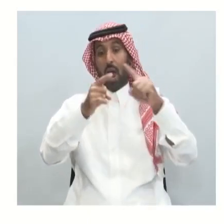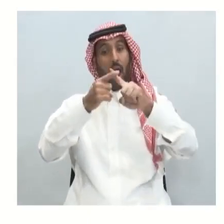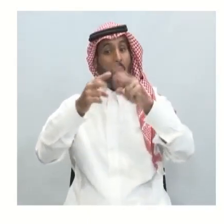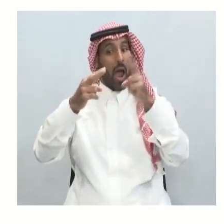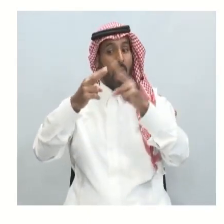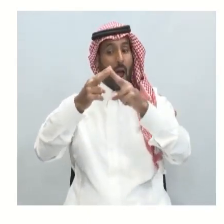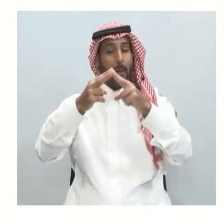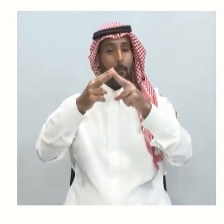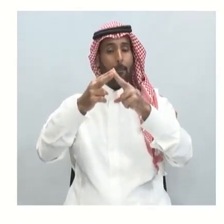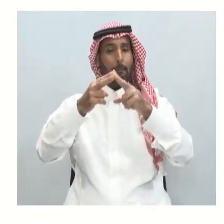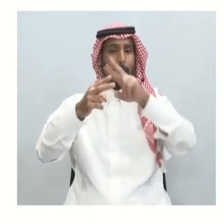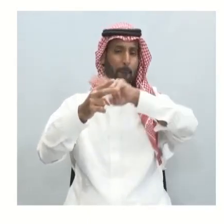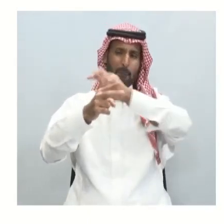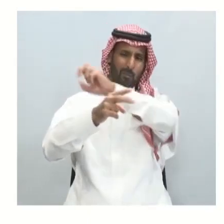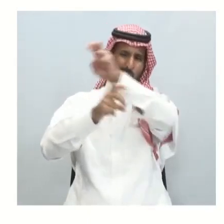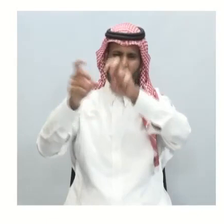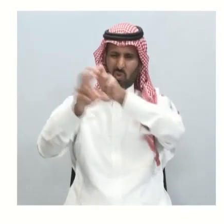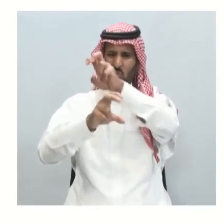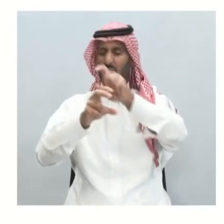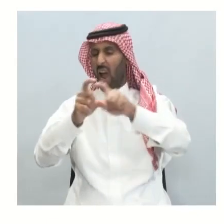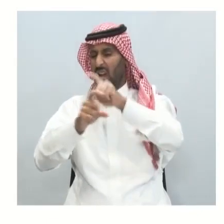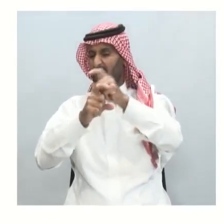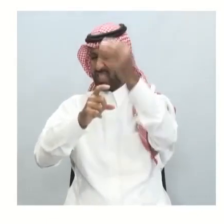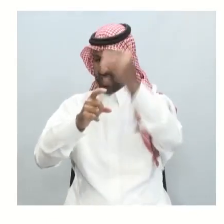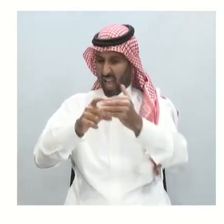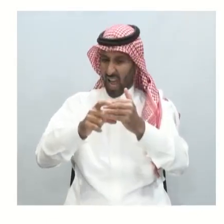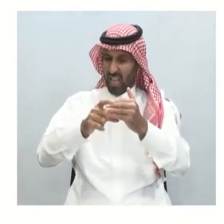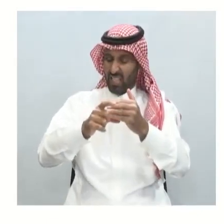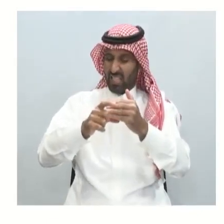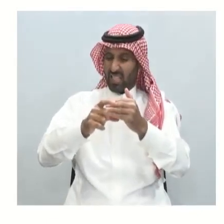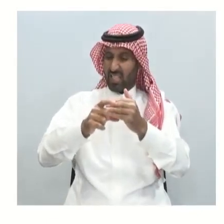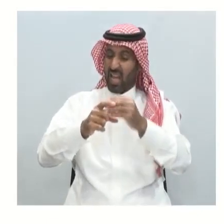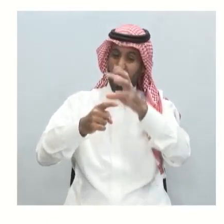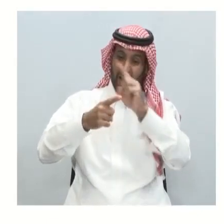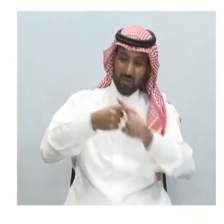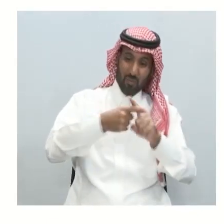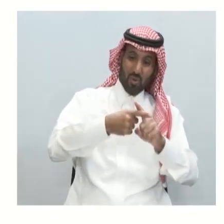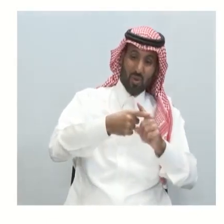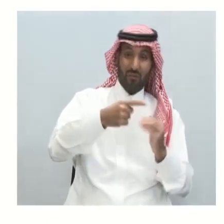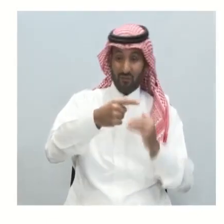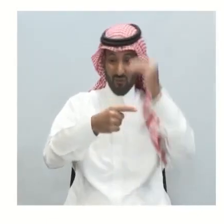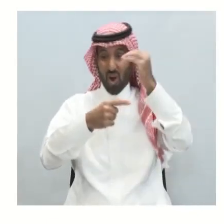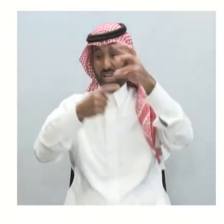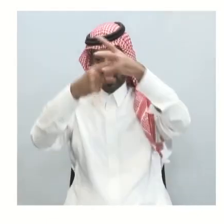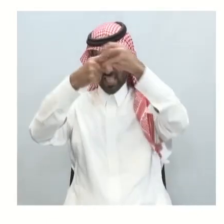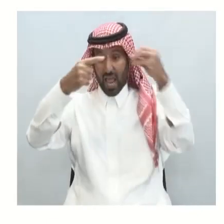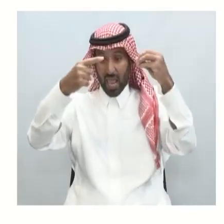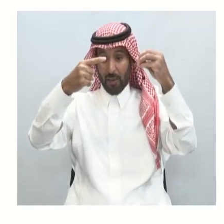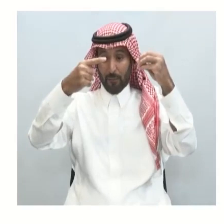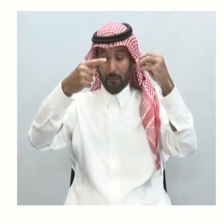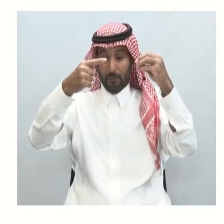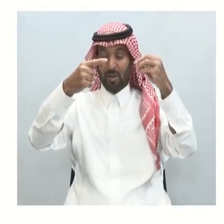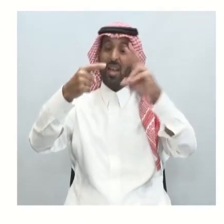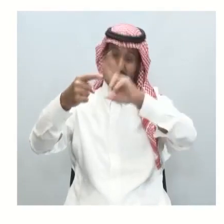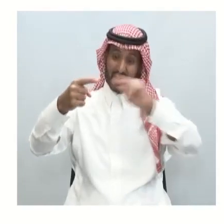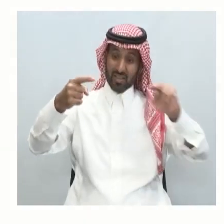فيه غير موزعه بالتساوي لان في الاسفل موجود الموجب وفي الاعلى موجود السالب هل هو